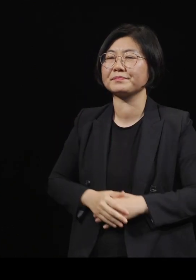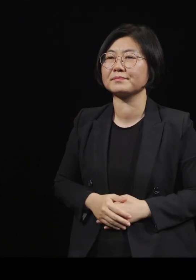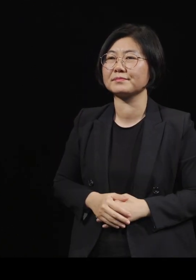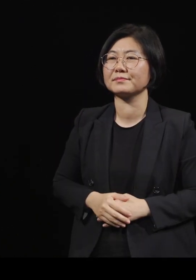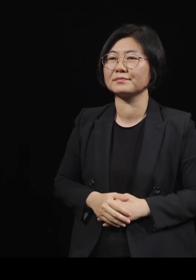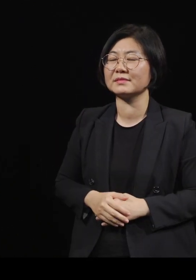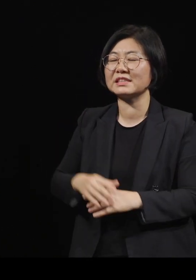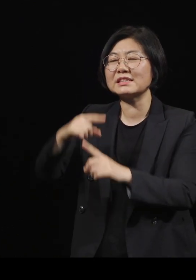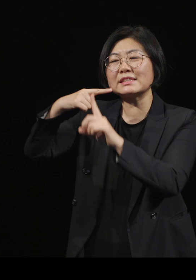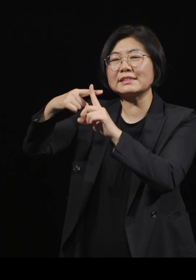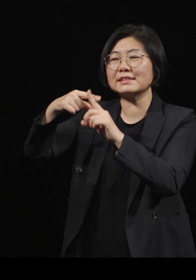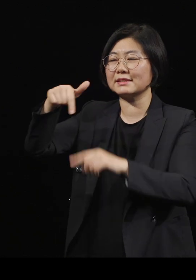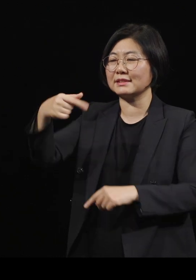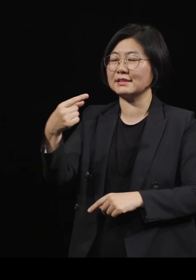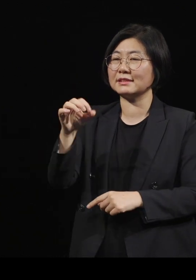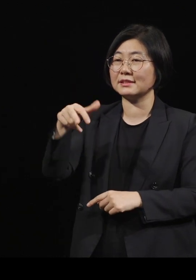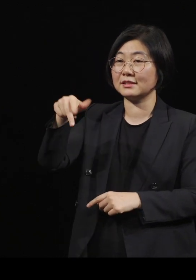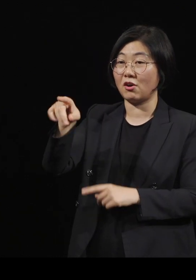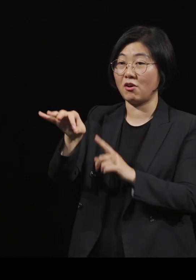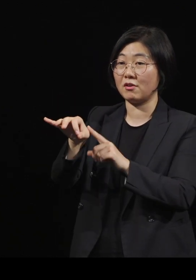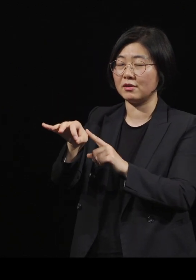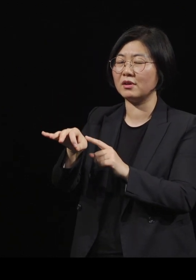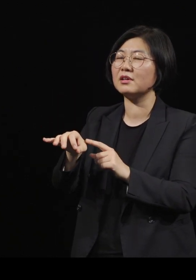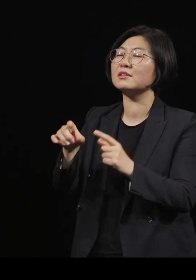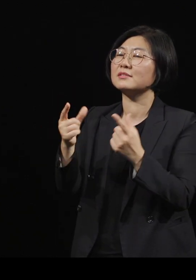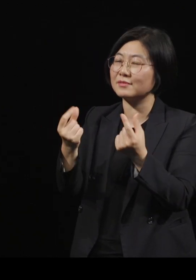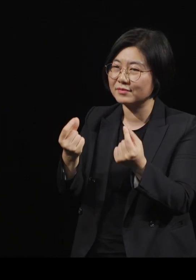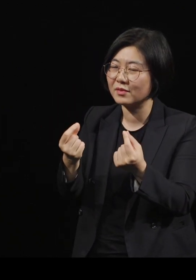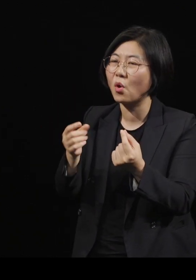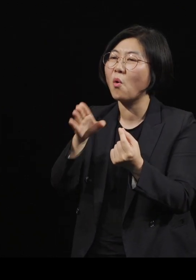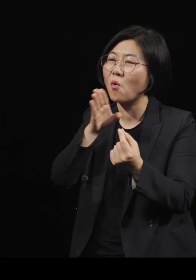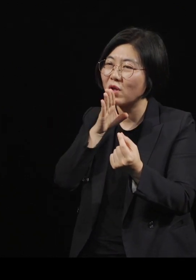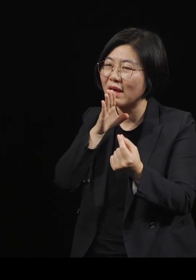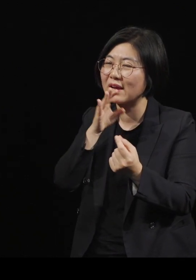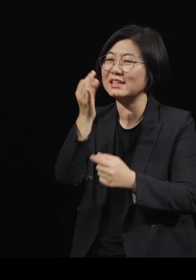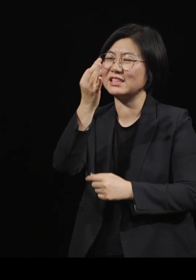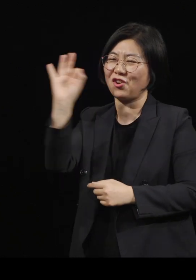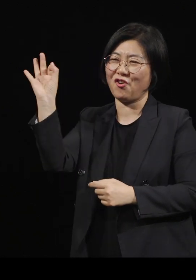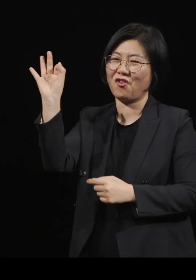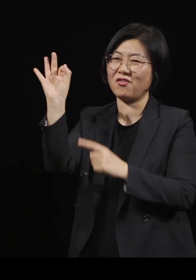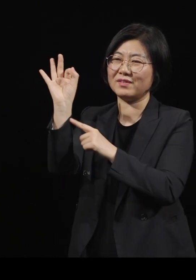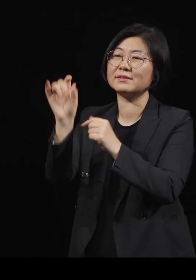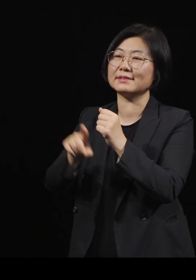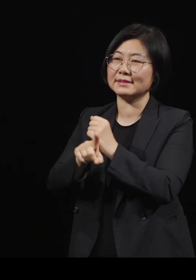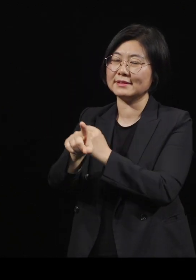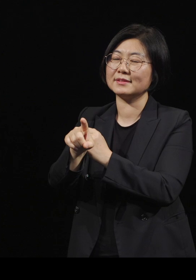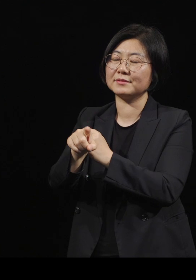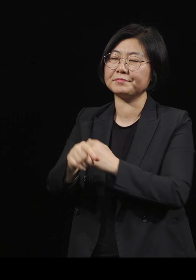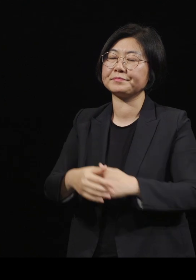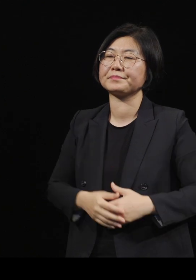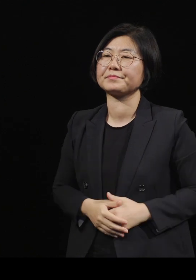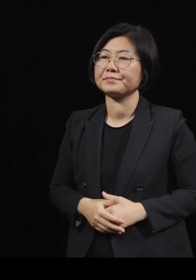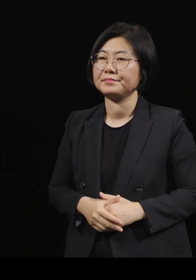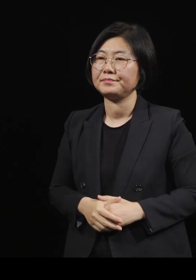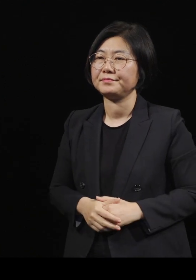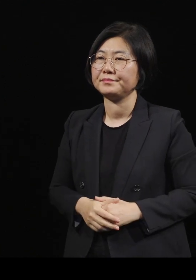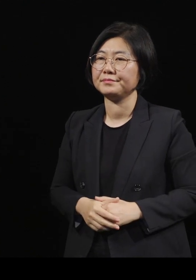긍정, 그러하거나 옳다고 인정하는 것입니다.